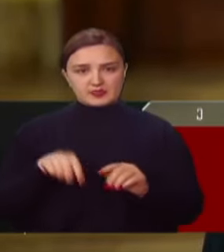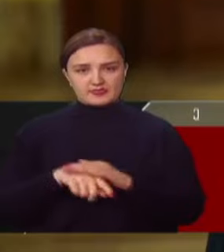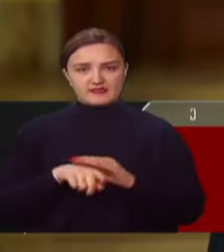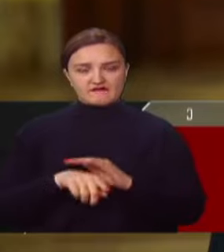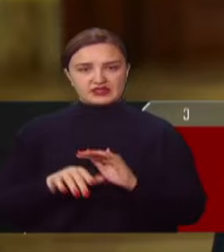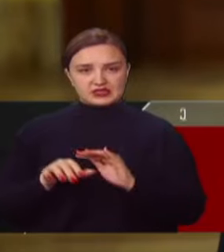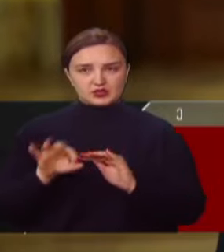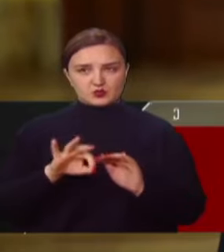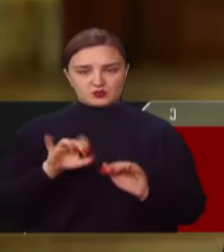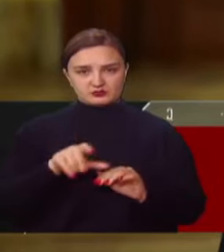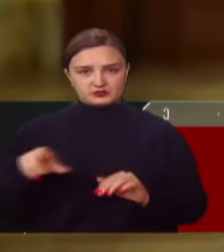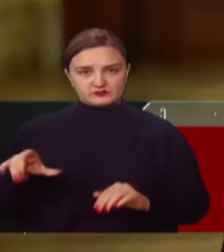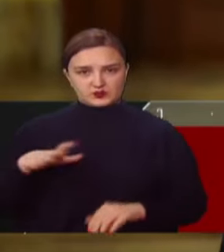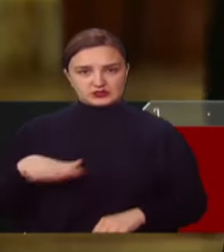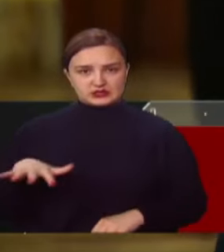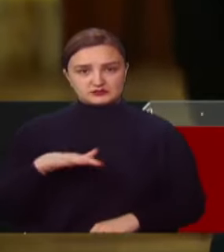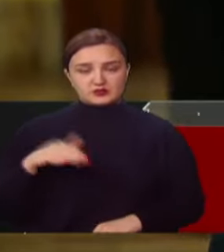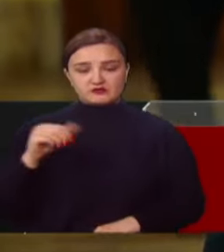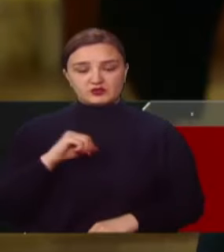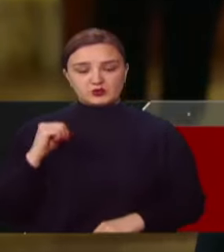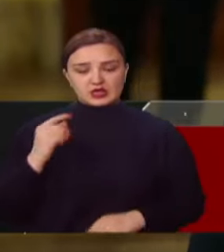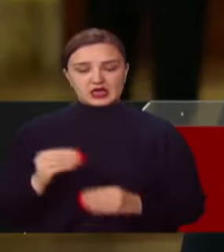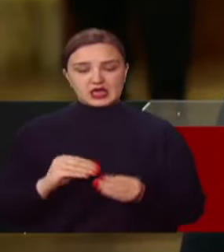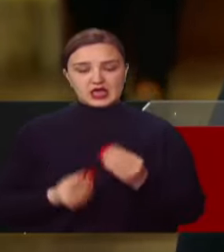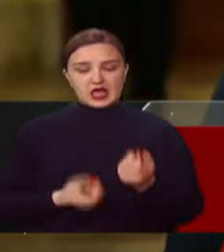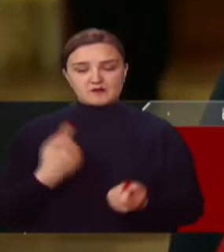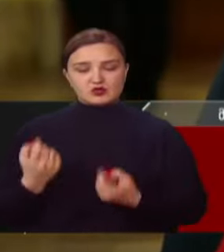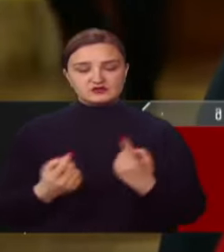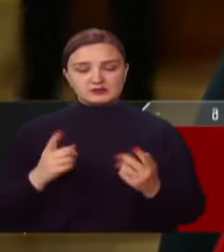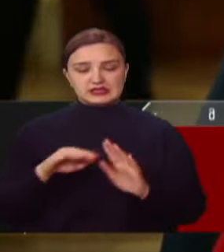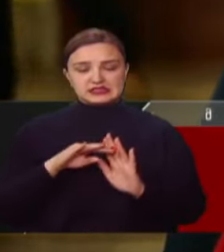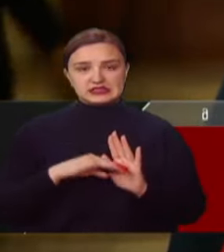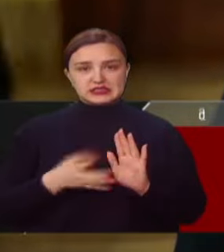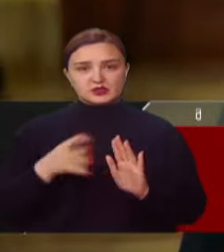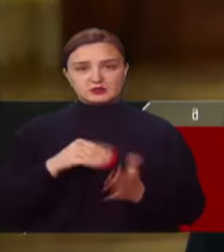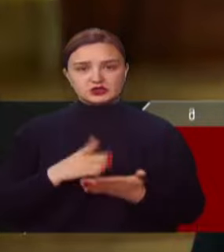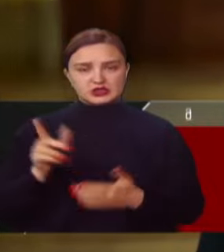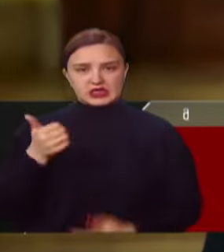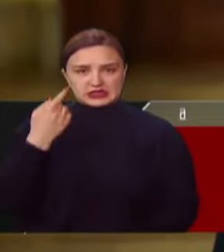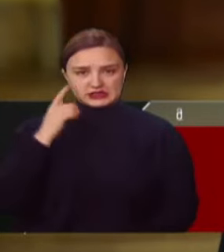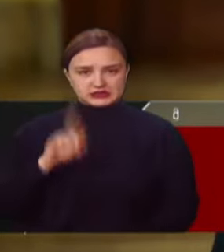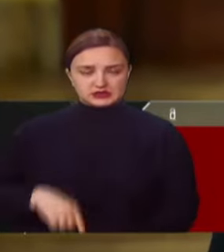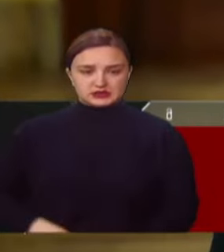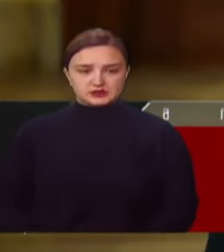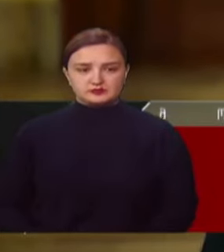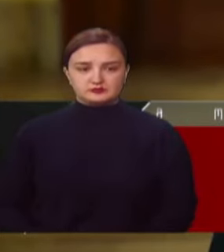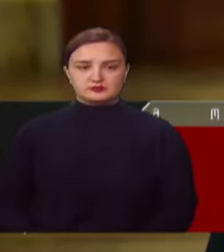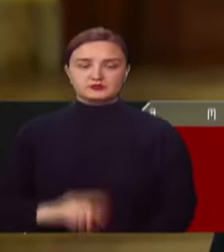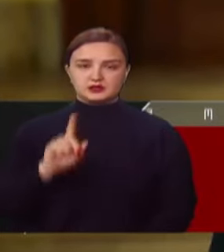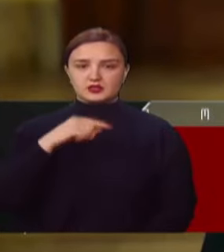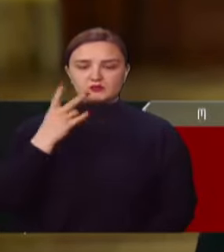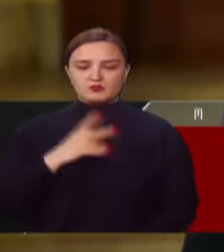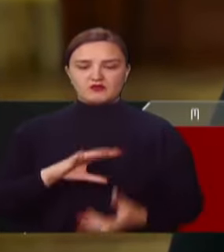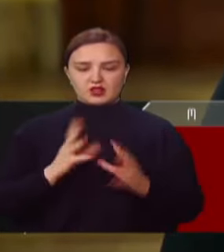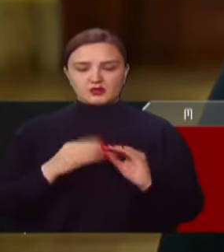დევნილთა სფეროებში ჰქონდა. ვფიქრობ, რომ მისთვის ეს გამოწვევები, რაც სისტემაში რეალურად არსებობს, კარგად არის ცნობილი და რა თქმა უნდა გაეცნობა